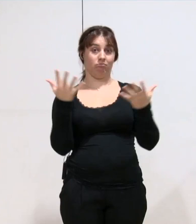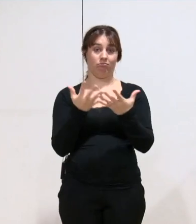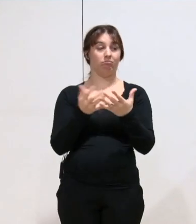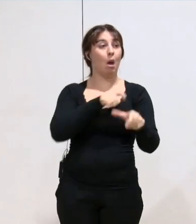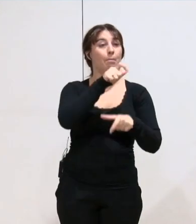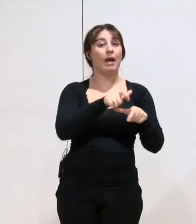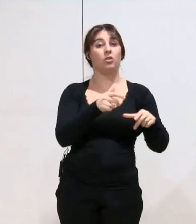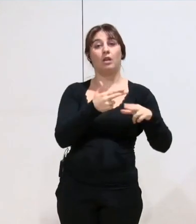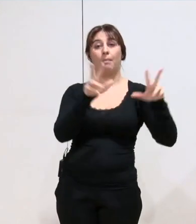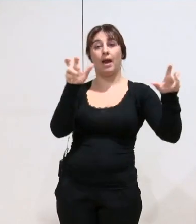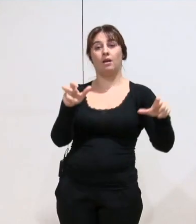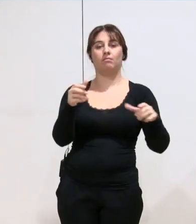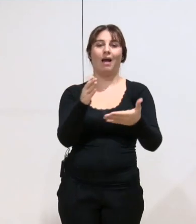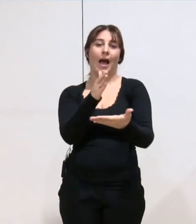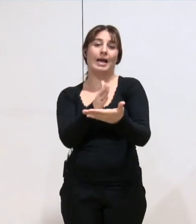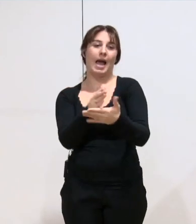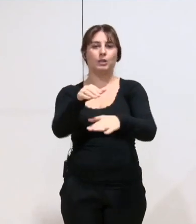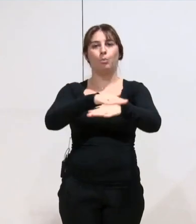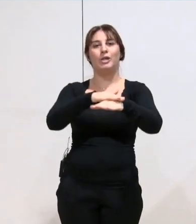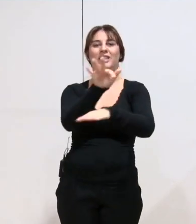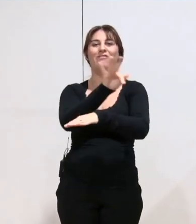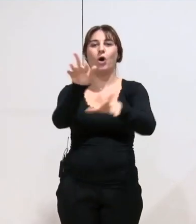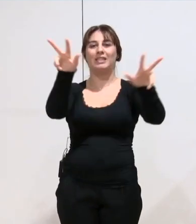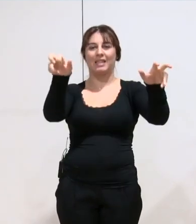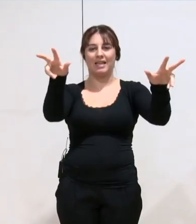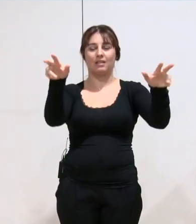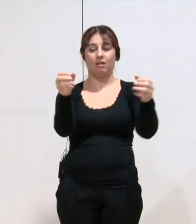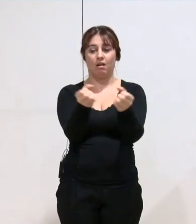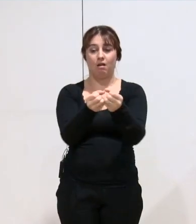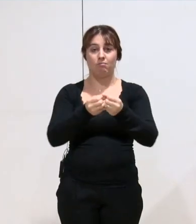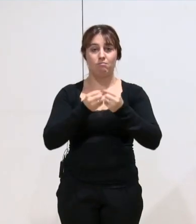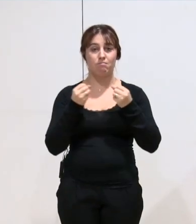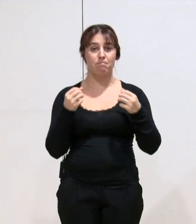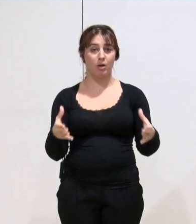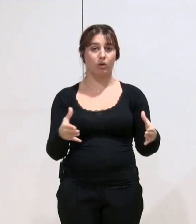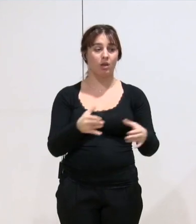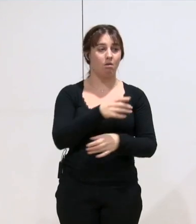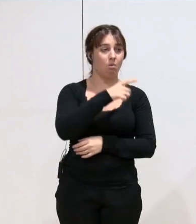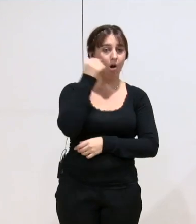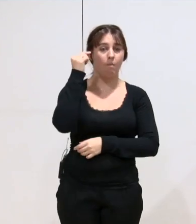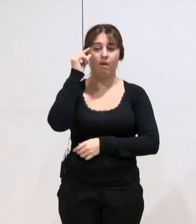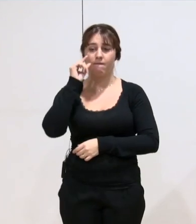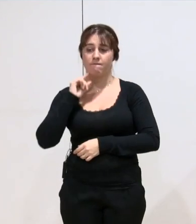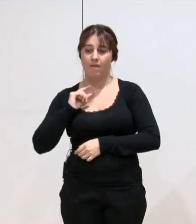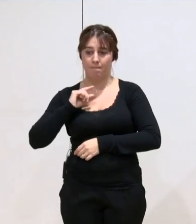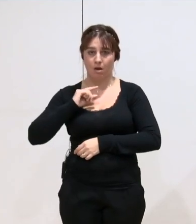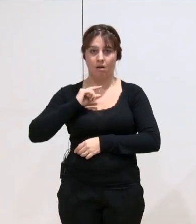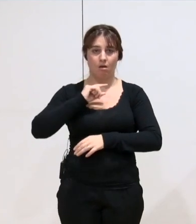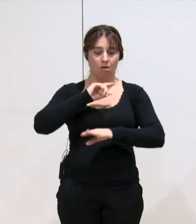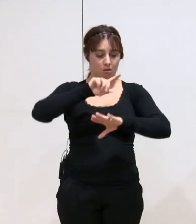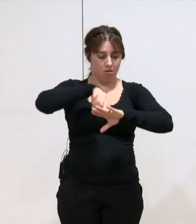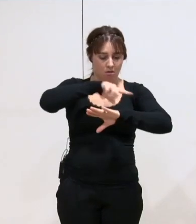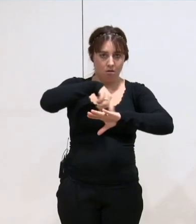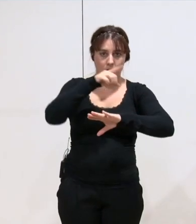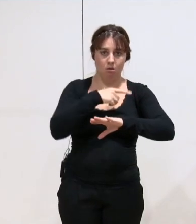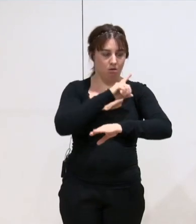appellent fameusement la classe politique française, très majoritairement des hommes et des femmes qui consacrent du temps, de